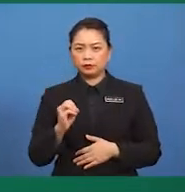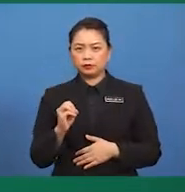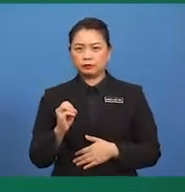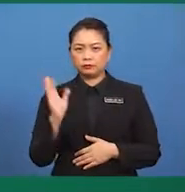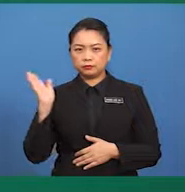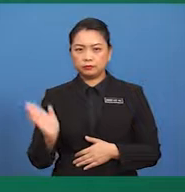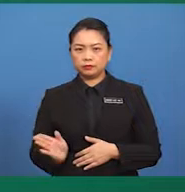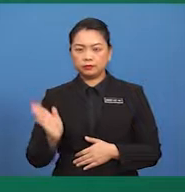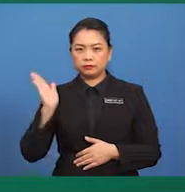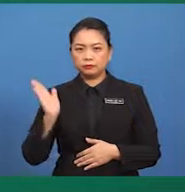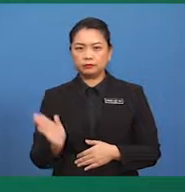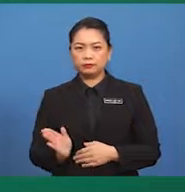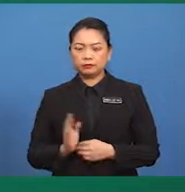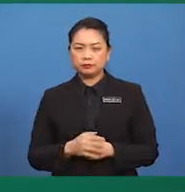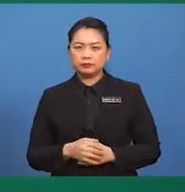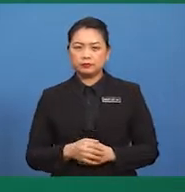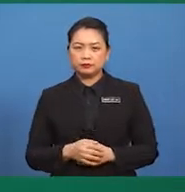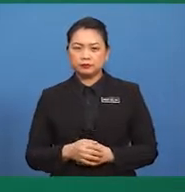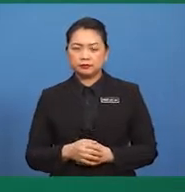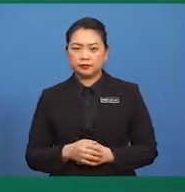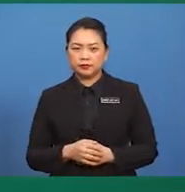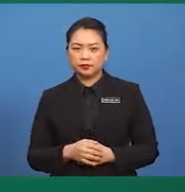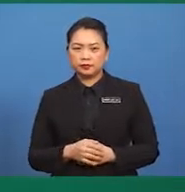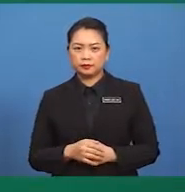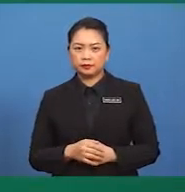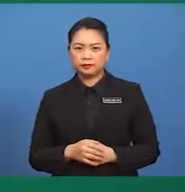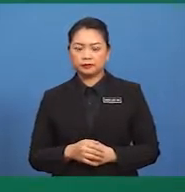darab RM62,000. Kita dapat